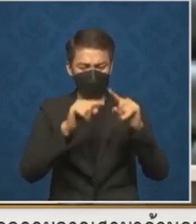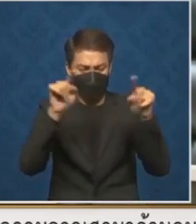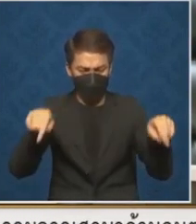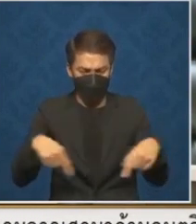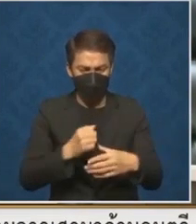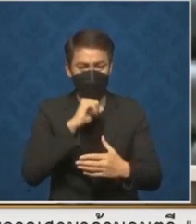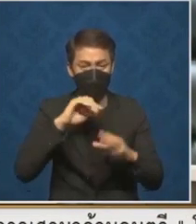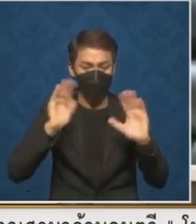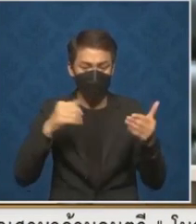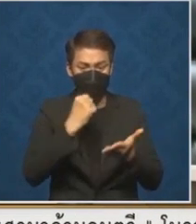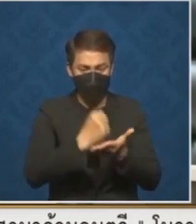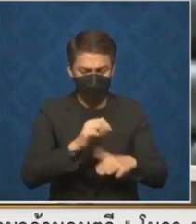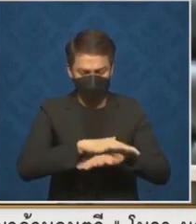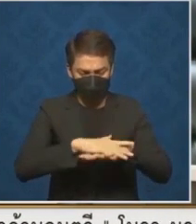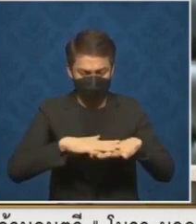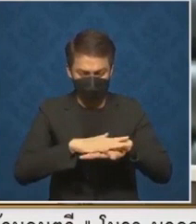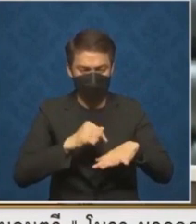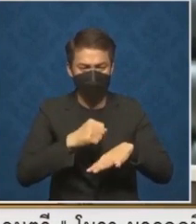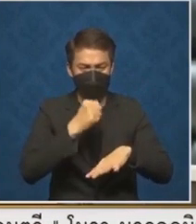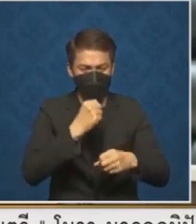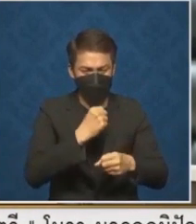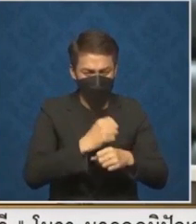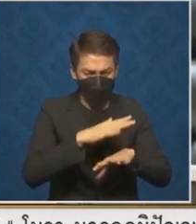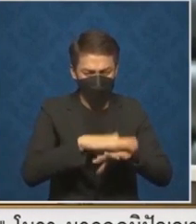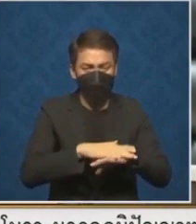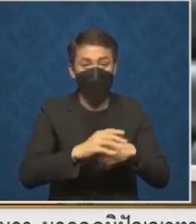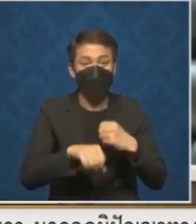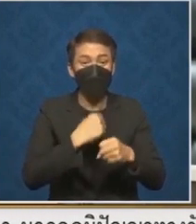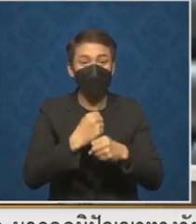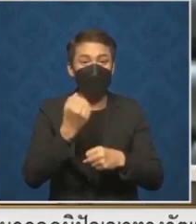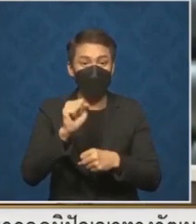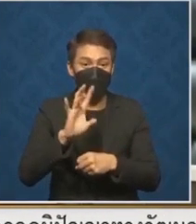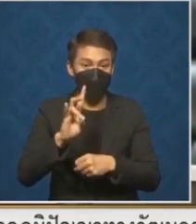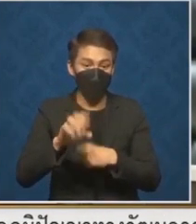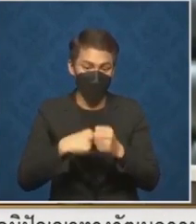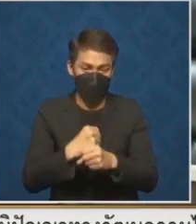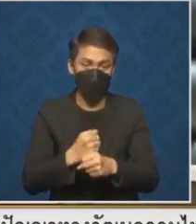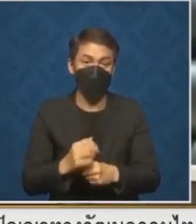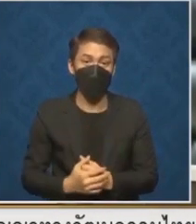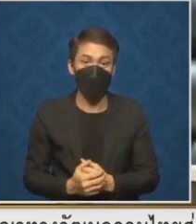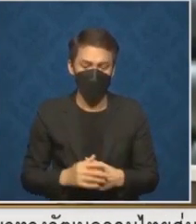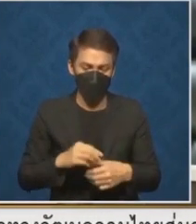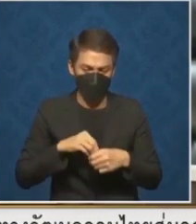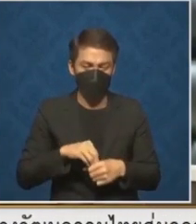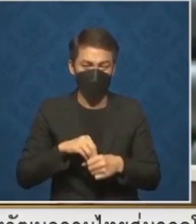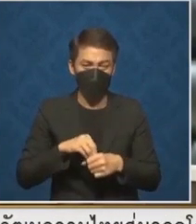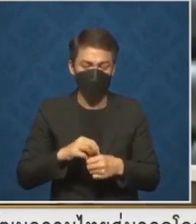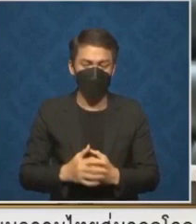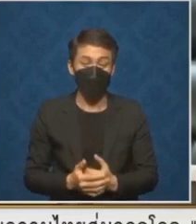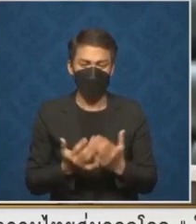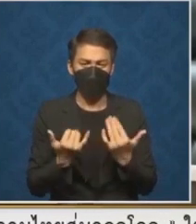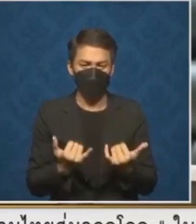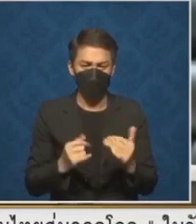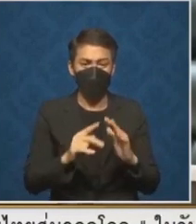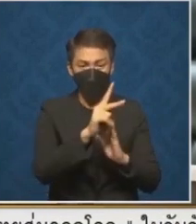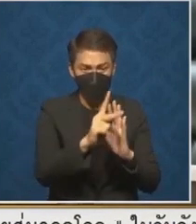แล้วก็ ทำ หนกอ สื่อ ผมเห สสื่อ ส่ ไป ทั้ง ท่านายกท่าน ประทานแล้ววนนี้คือเมอเป็